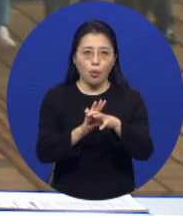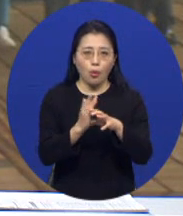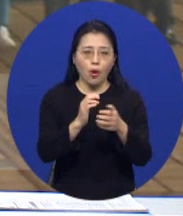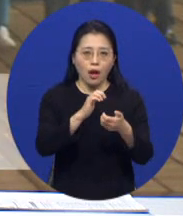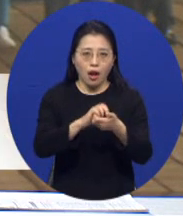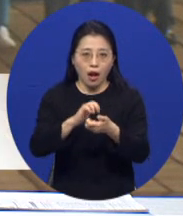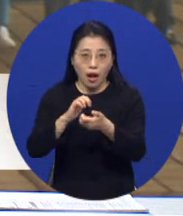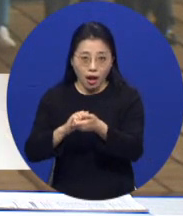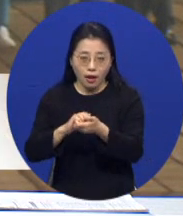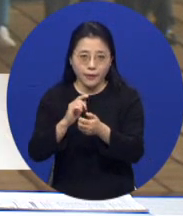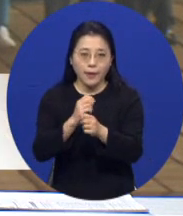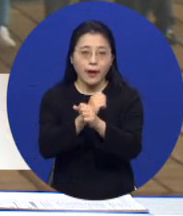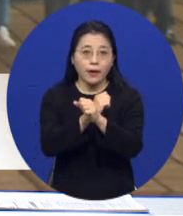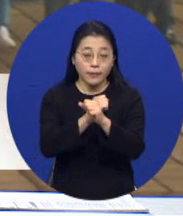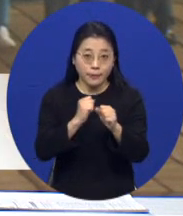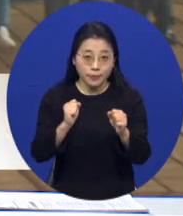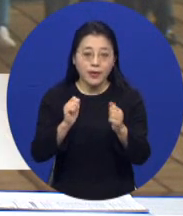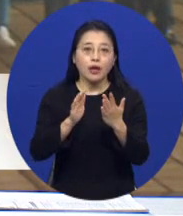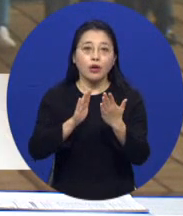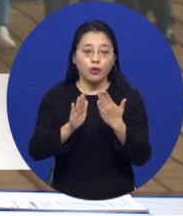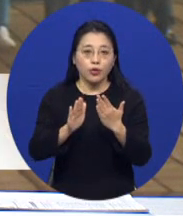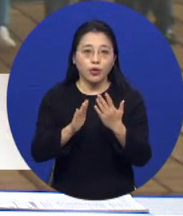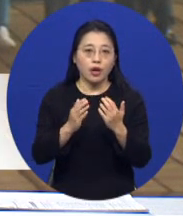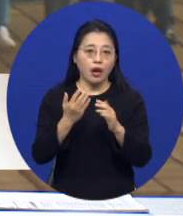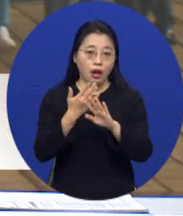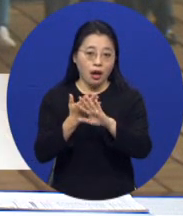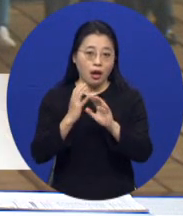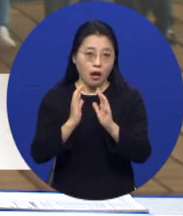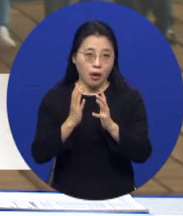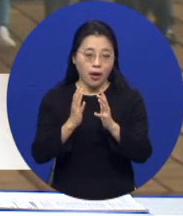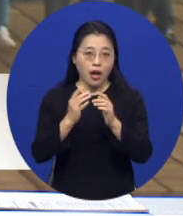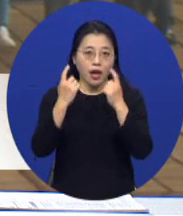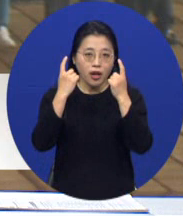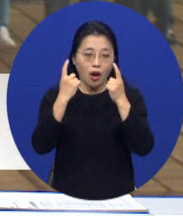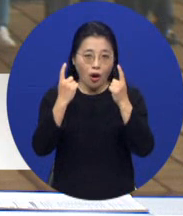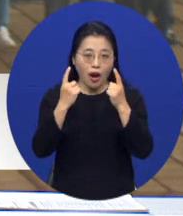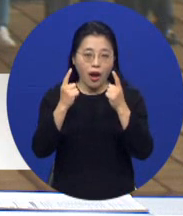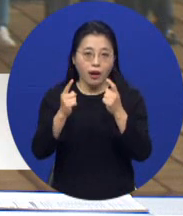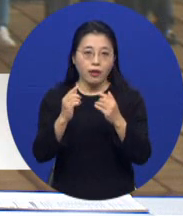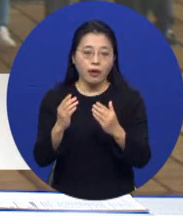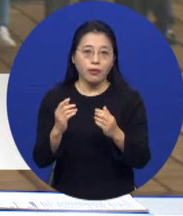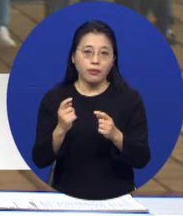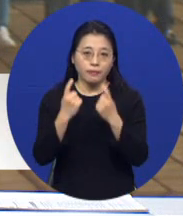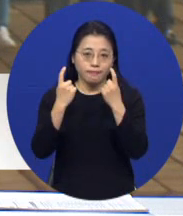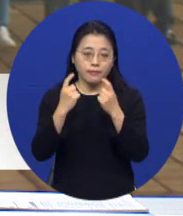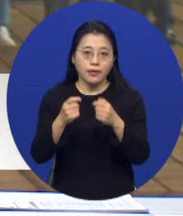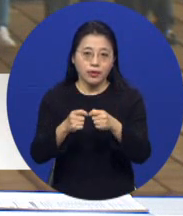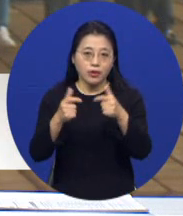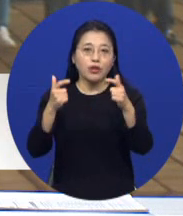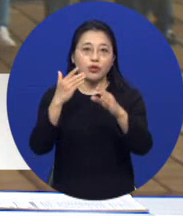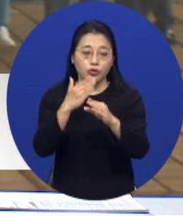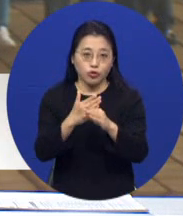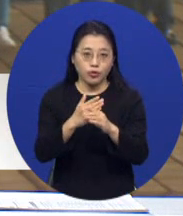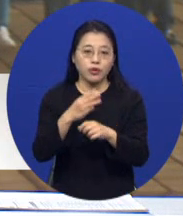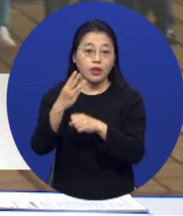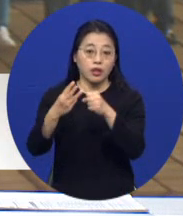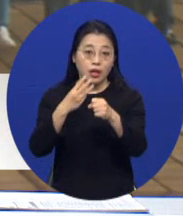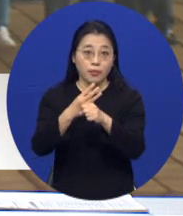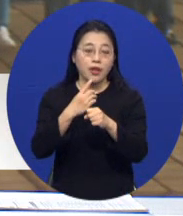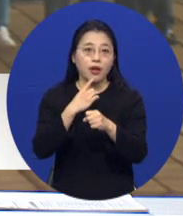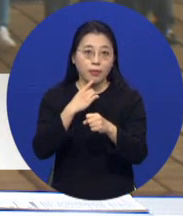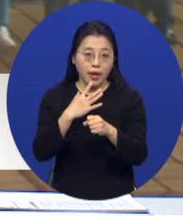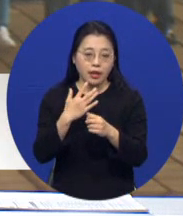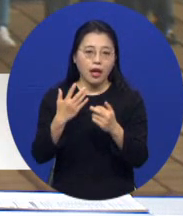코로나19 방역조치 완화로 해외여행시장이 빠르게 회복되는 가운데 3년 만에 크루즈 여객선이